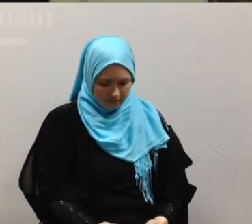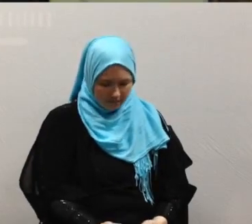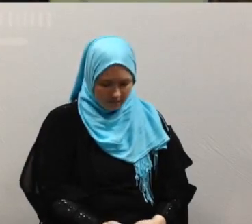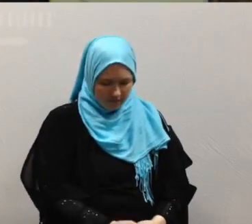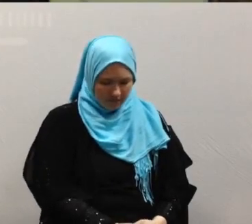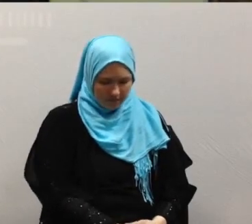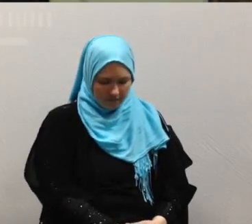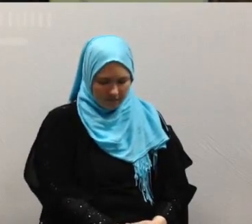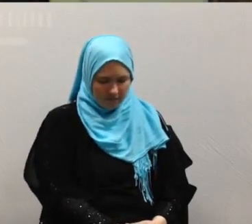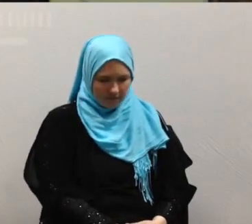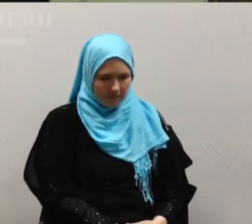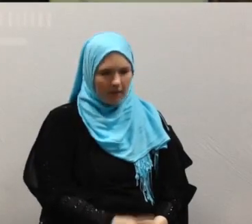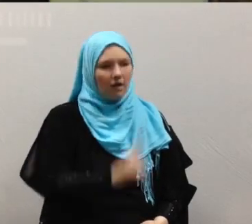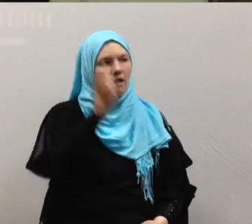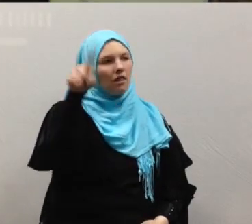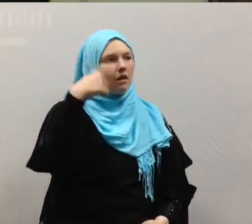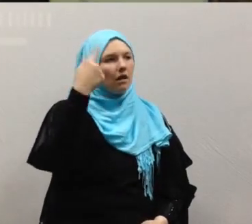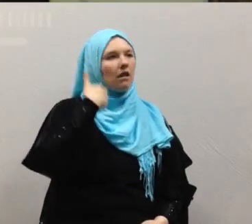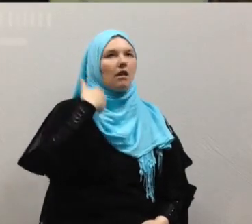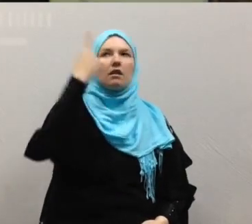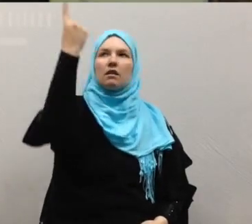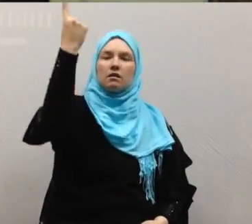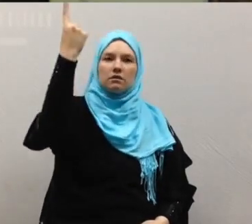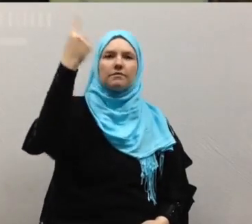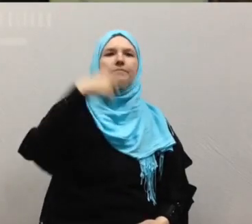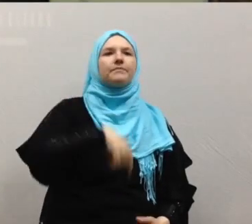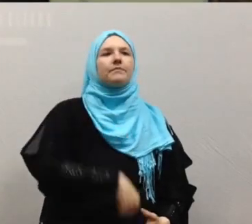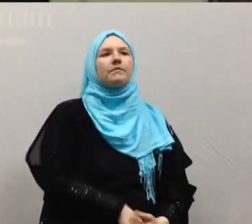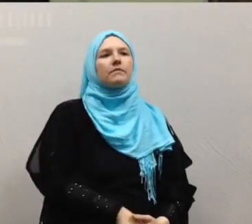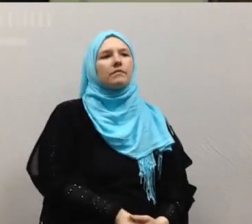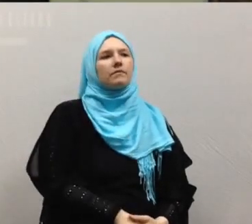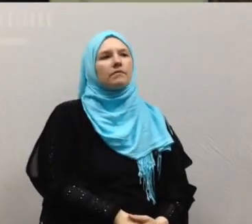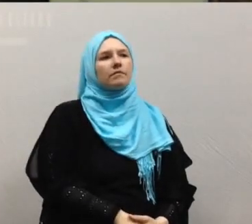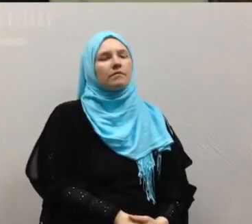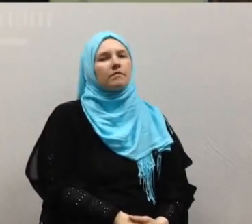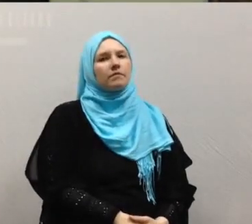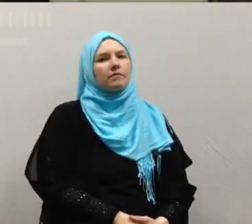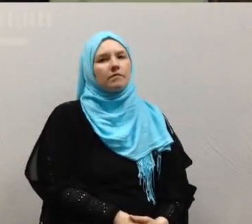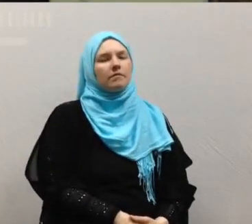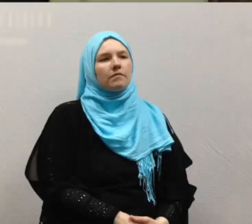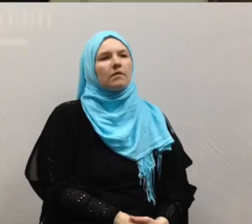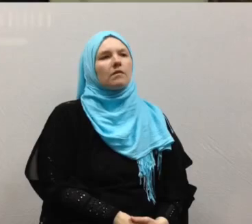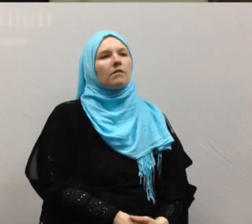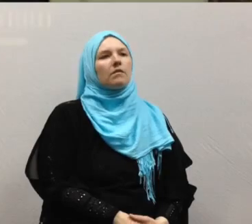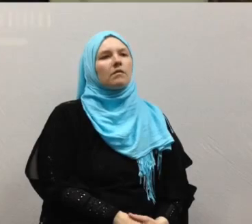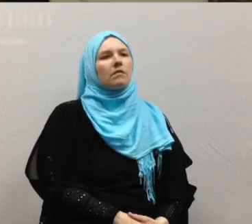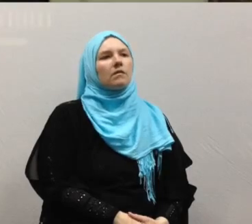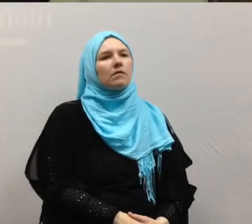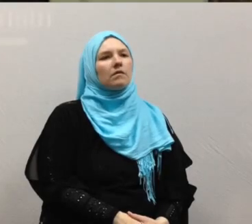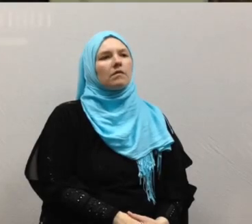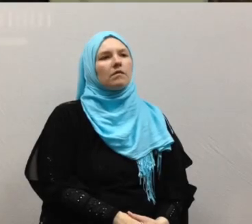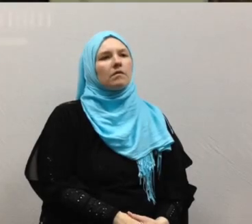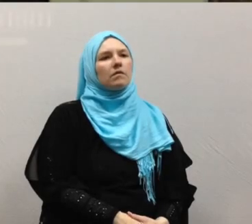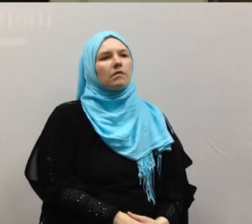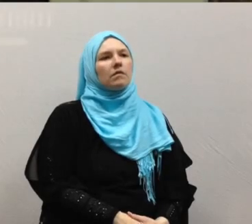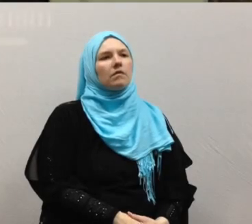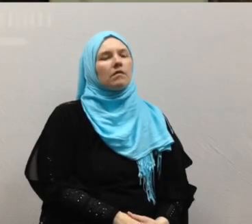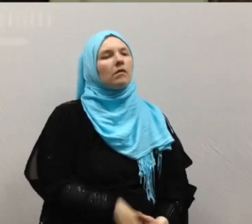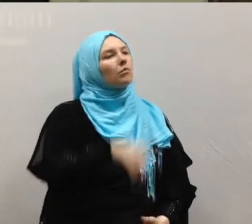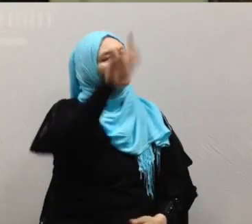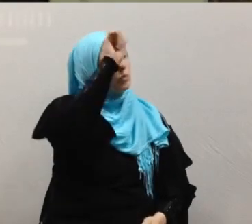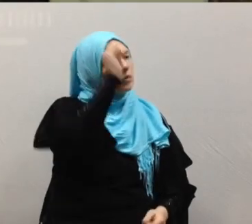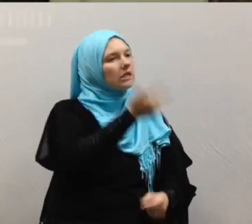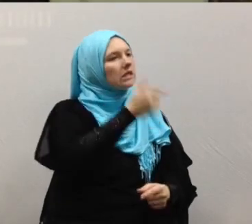له وأشهد أن سيدنا ولانا محمدا عبده ورسوله وبعد. Brothers and sisters, as we, the Muslim Ummah,